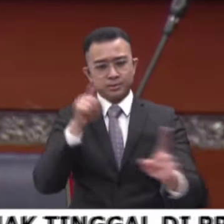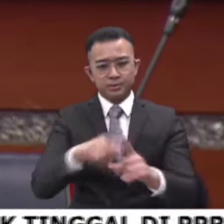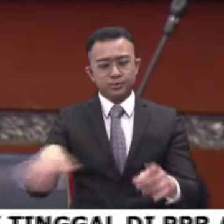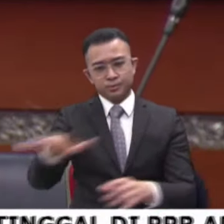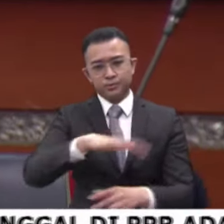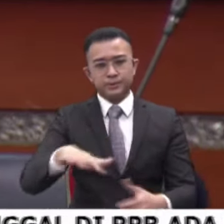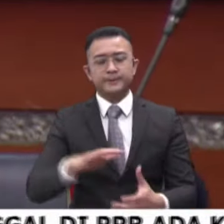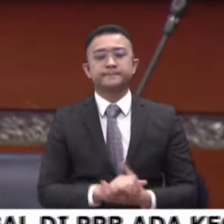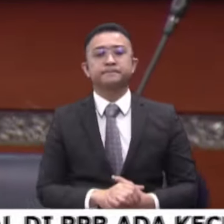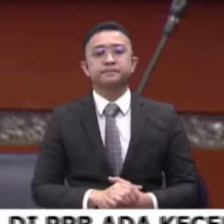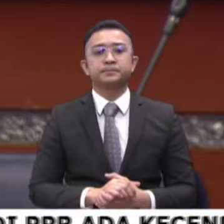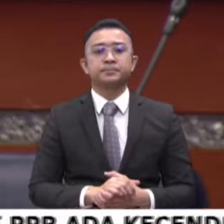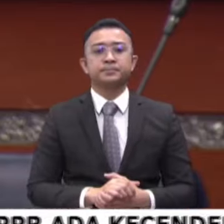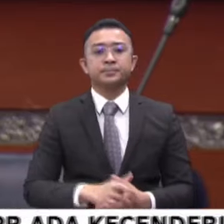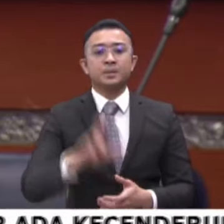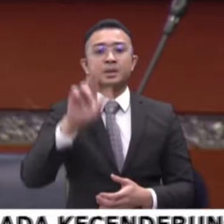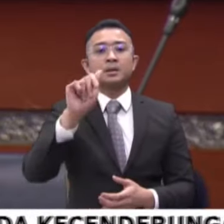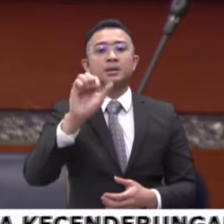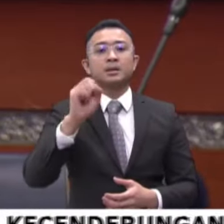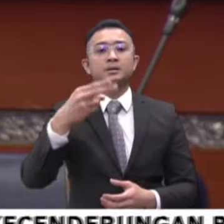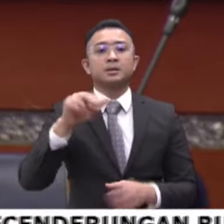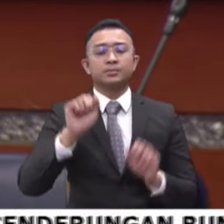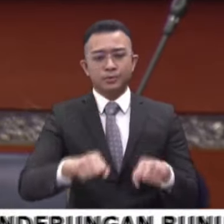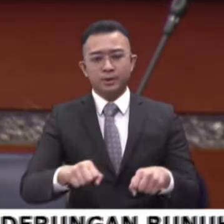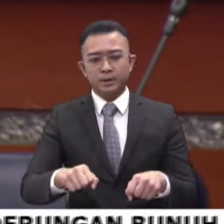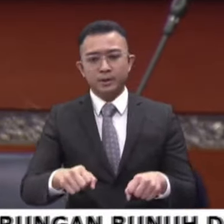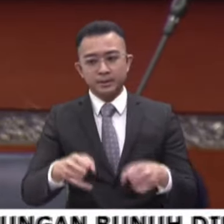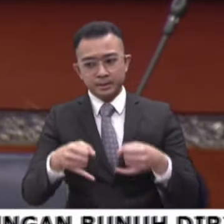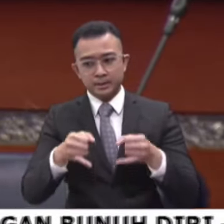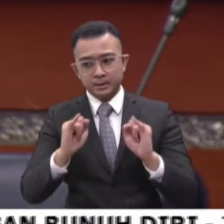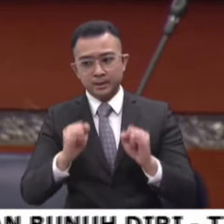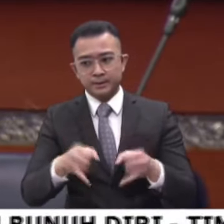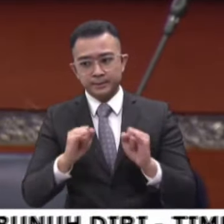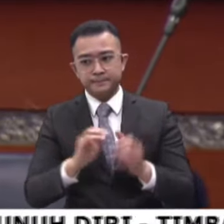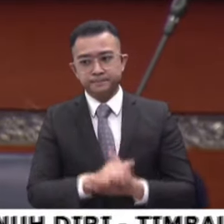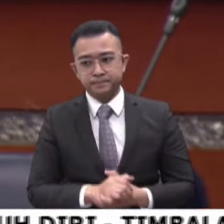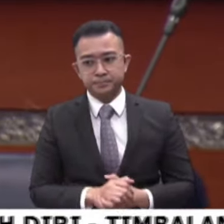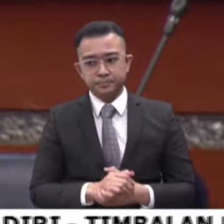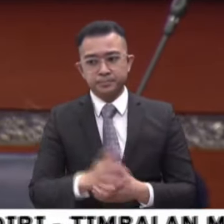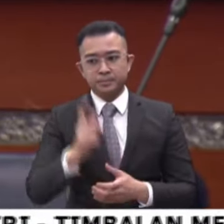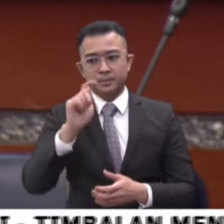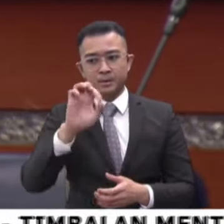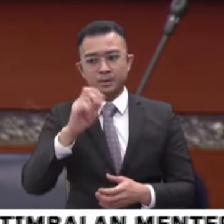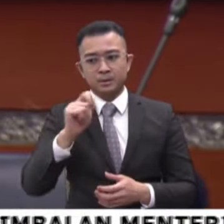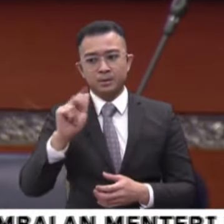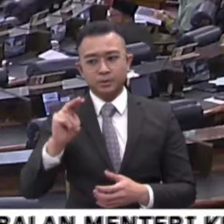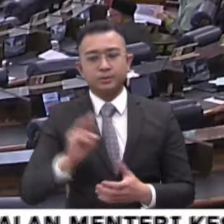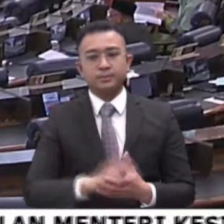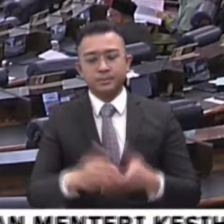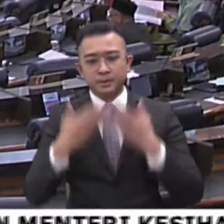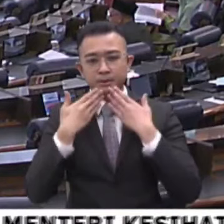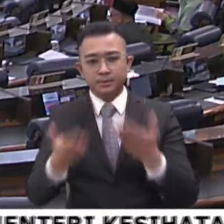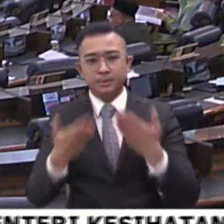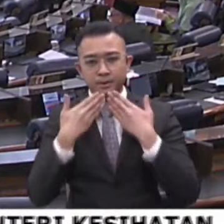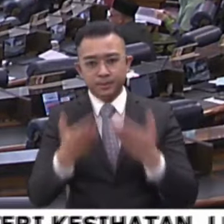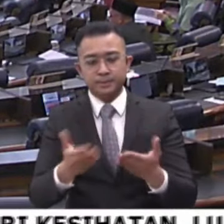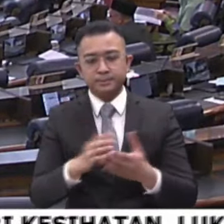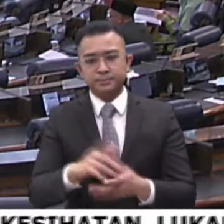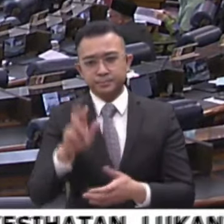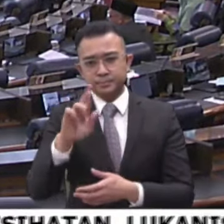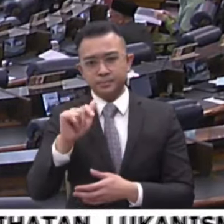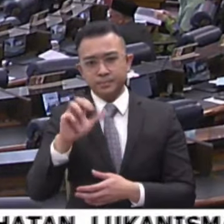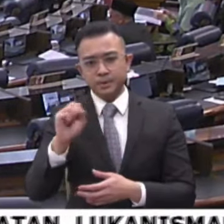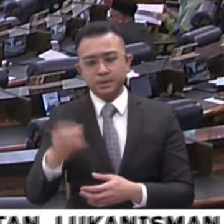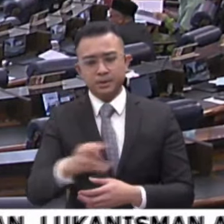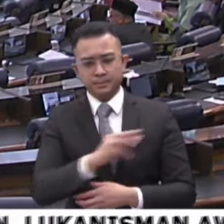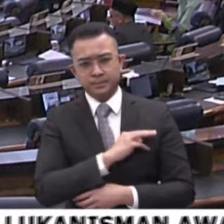mereka. Rasa boleh minta laluan sikit. Tajuk sama. Tajuk yang sama. Tekun. Ya. Ya. Ya. Terima kasih Ras